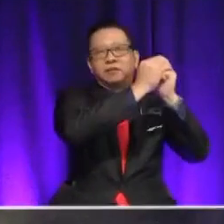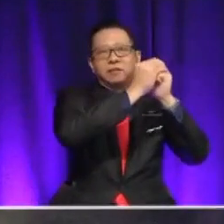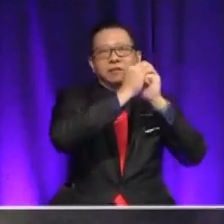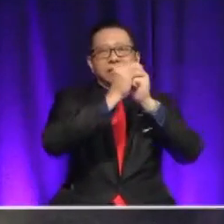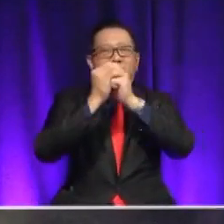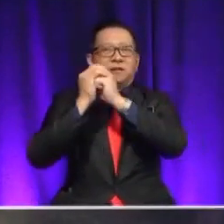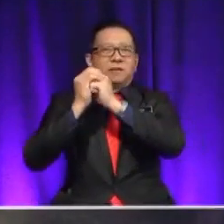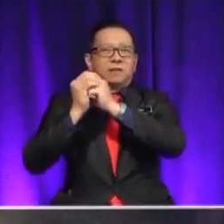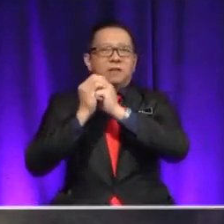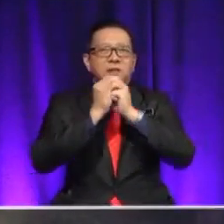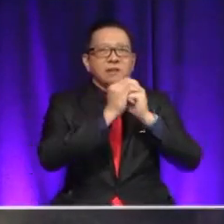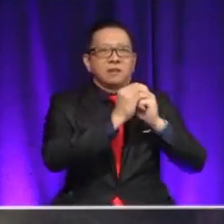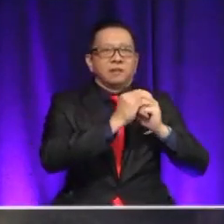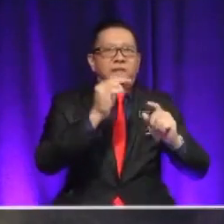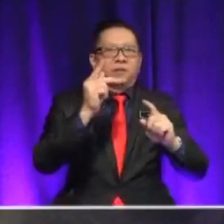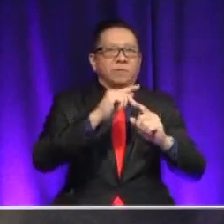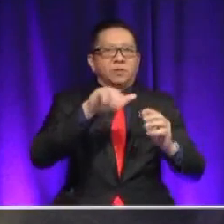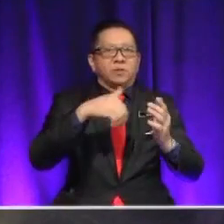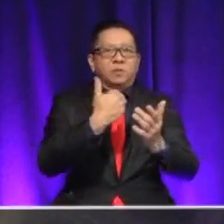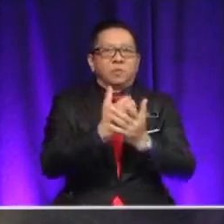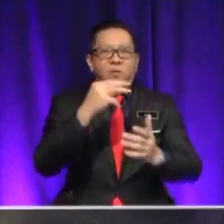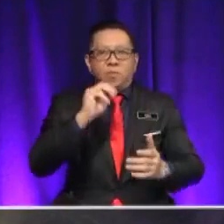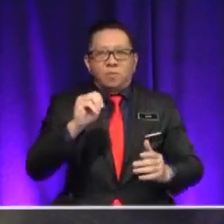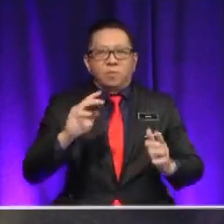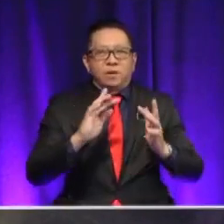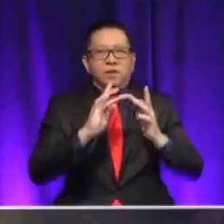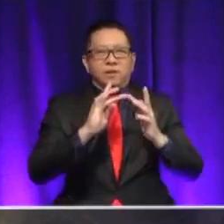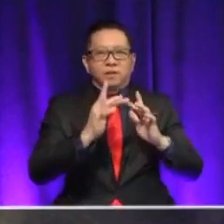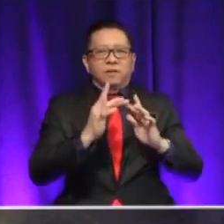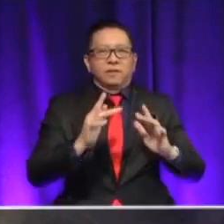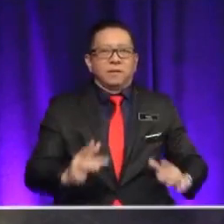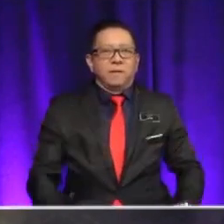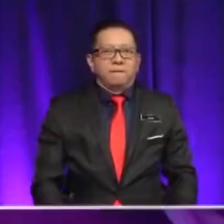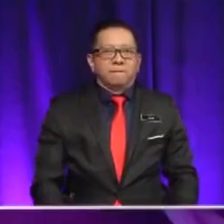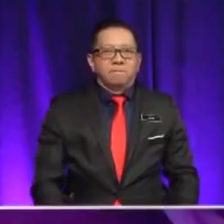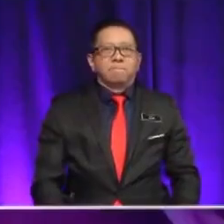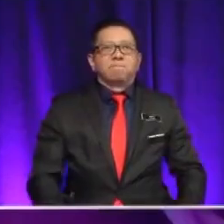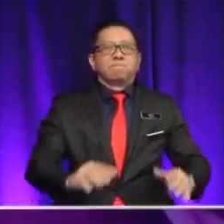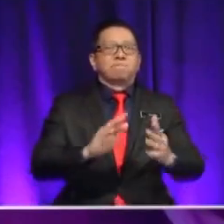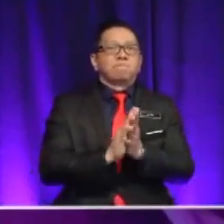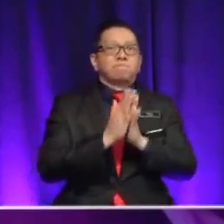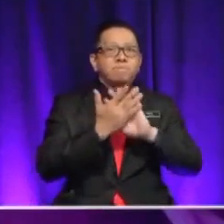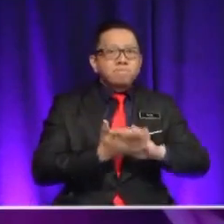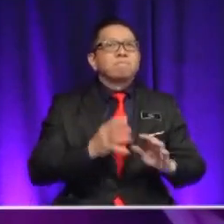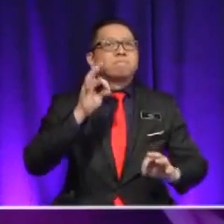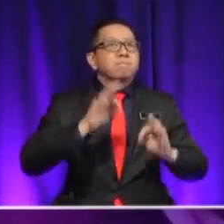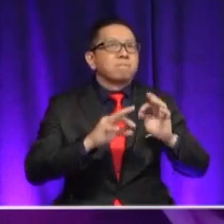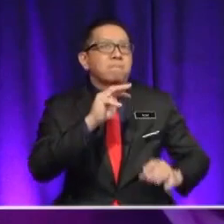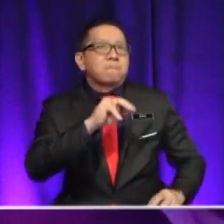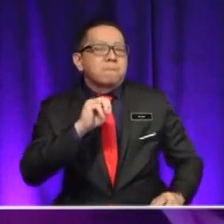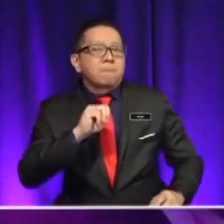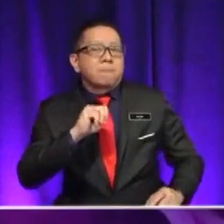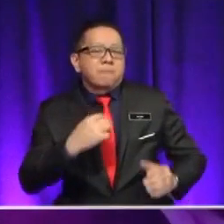kepada murid-murid yang berada dalam talian bersama cikgu dan juga Kak Mira hari ini. Dan kalaulah kawan-kawan saya di rumah yang ingin mengukuhkan